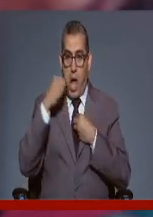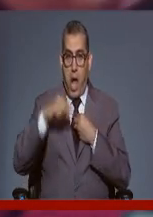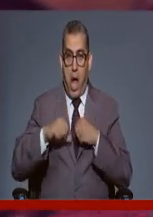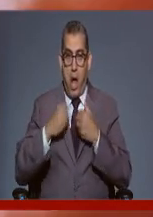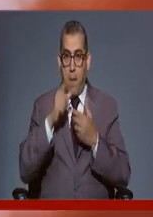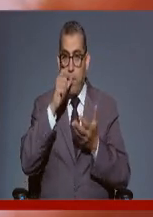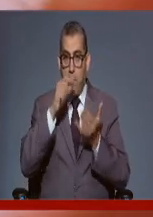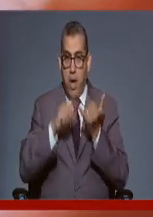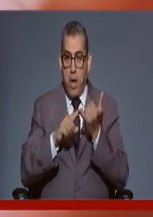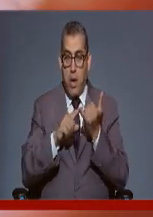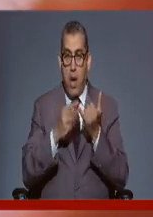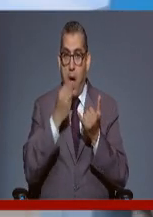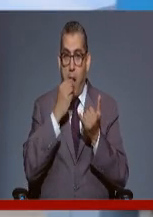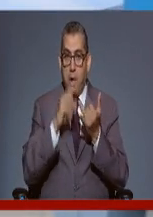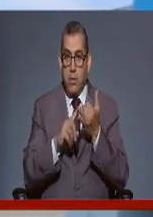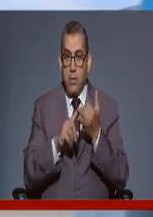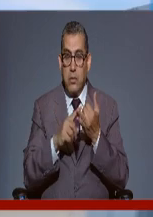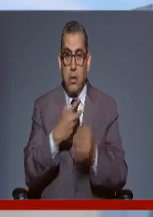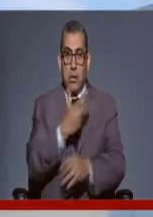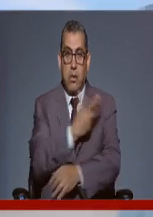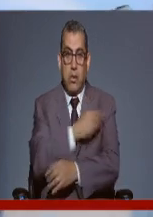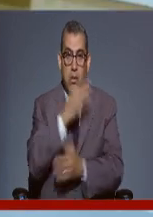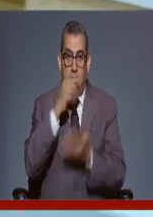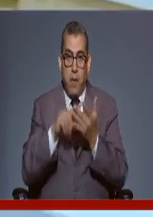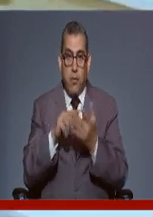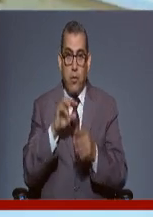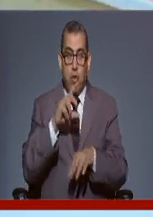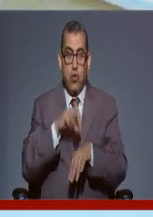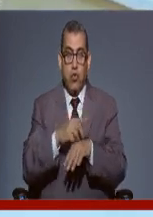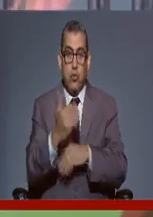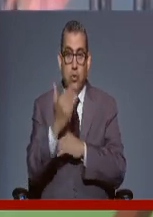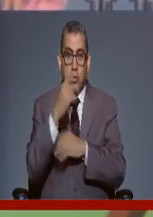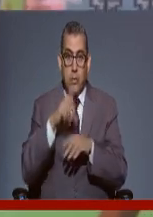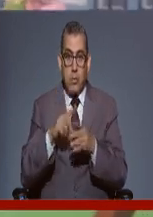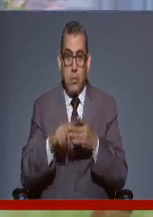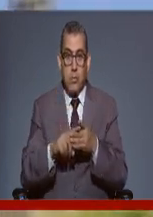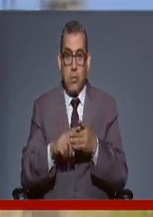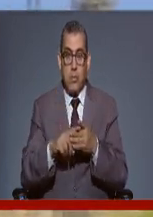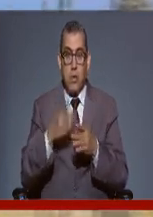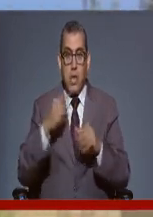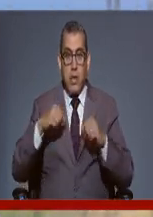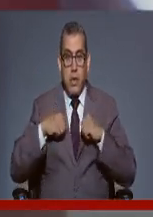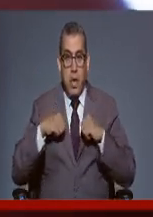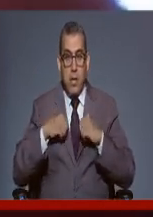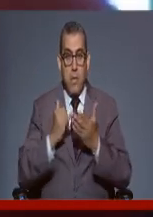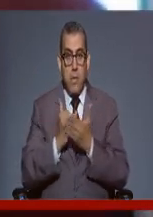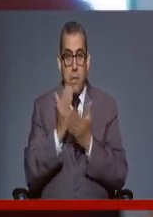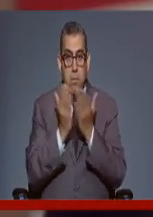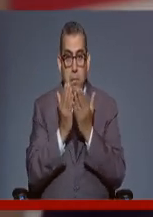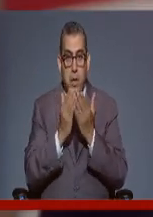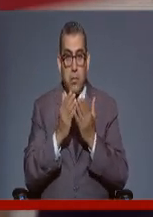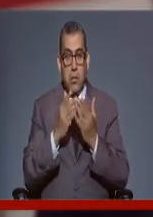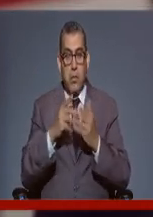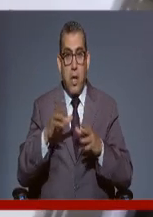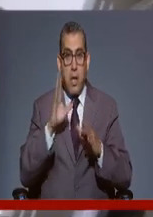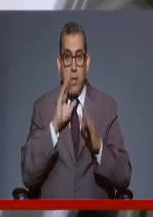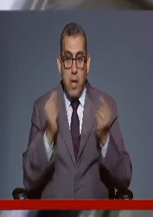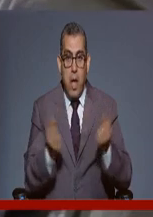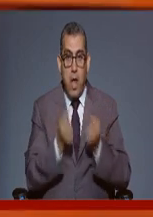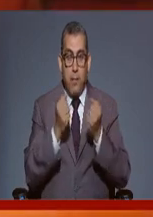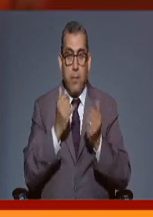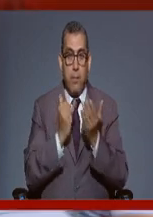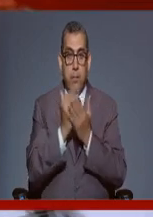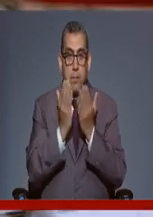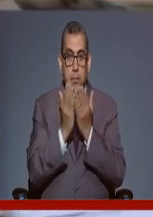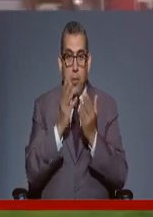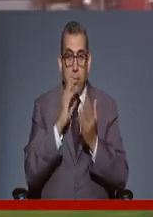مياه وغذاء محتاج تطعيمات ورعايه صحيه ولما يكبر شويه هيحتاج مرا العام ومكان للتعليم وبعدين